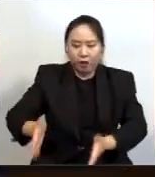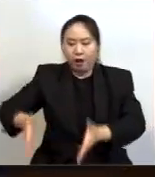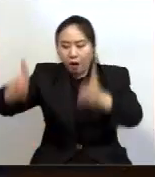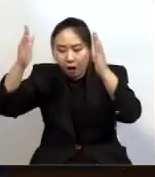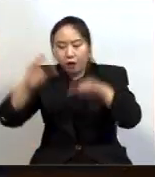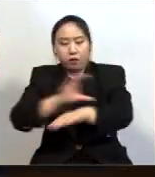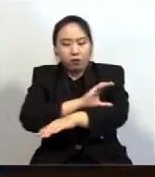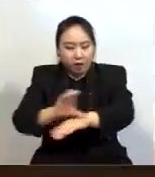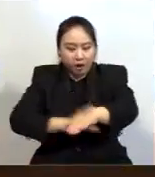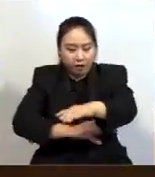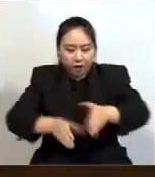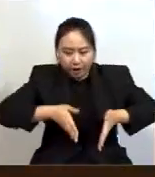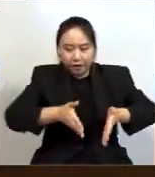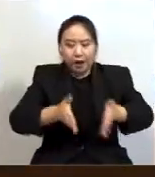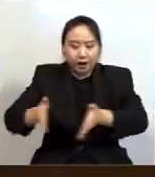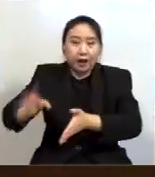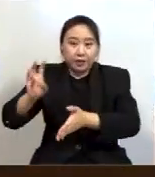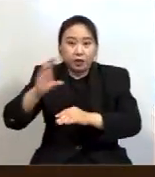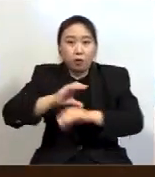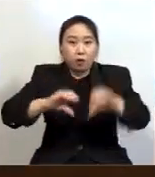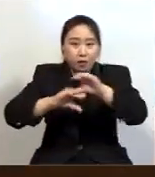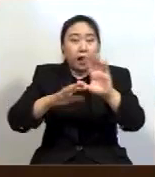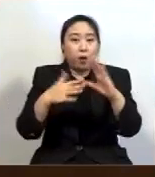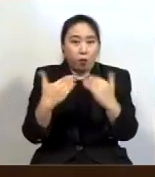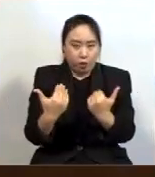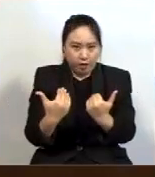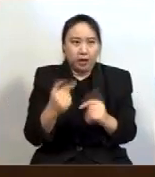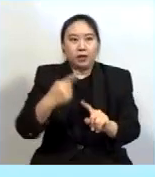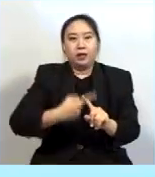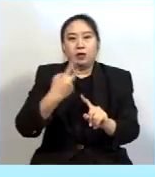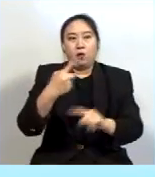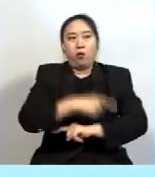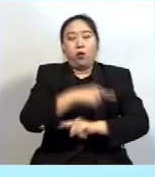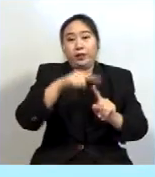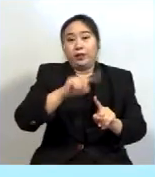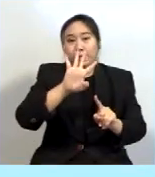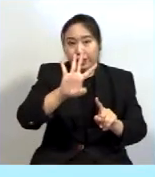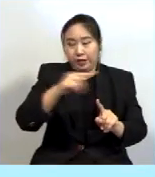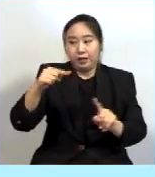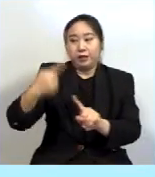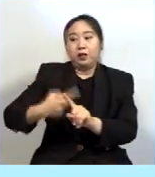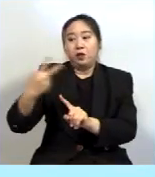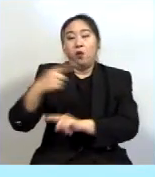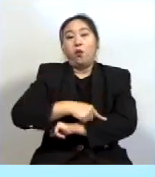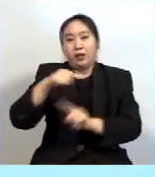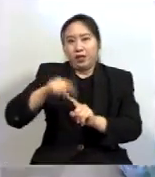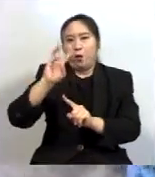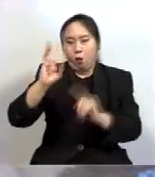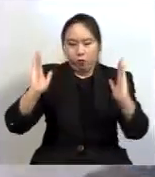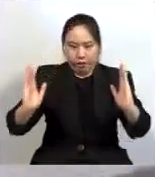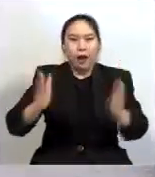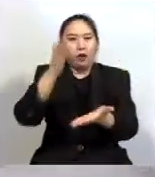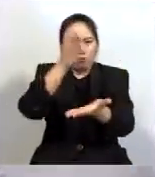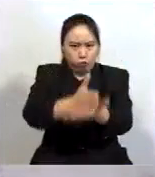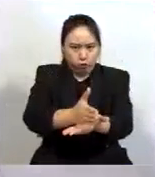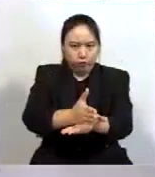วก็รถไฟฟ้า7สายตั้งแต่วันนี้นะคะก็คือ4กุมภาพันธ์จนถึง6กุมภาพันธ์พร้อมขอประสานความร่วม